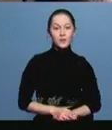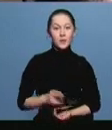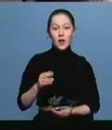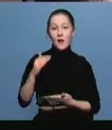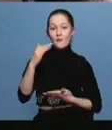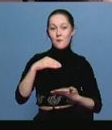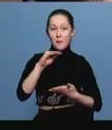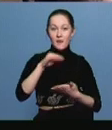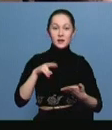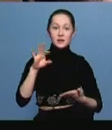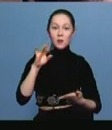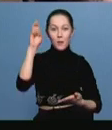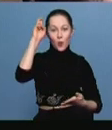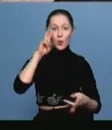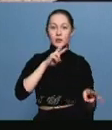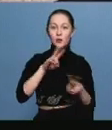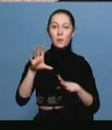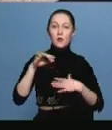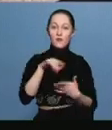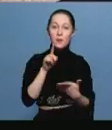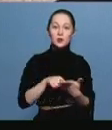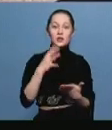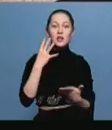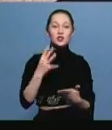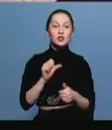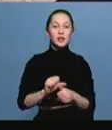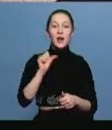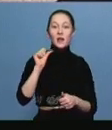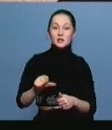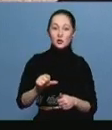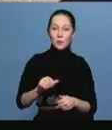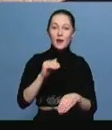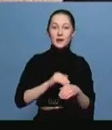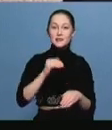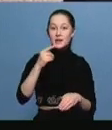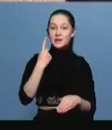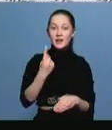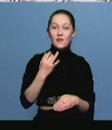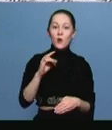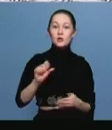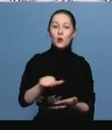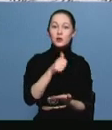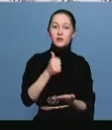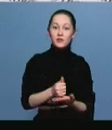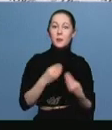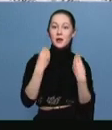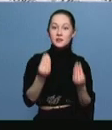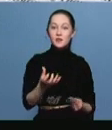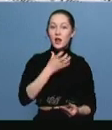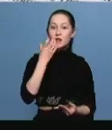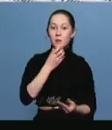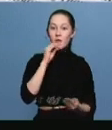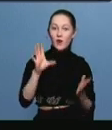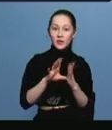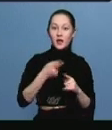комиссии по госрегулированию более 100 вопросов, но 4 из них особые. Все касаются одного из основных поставщиков тепловой энергии ижевчанам –